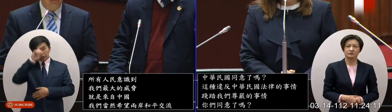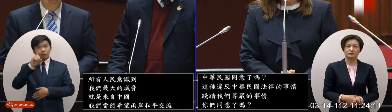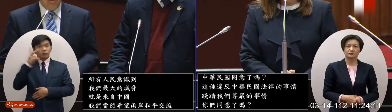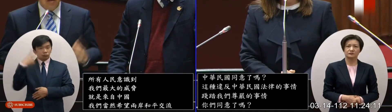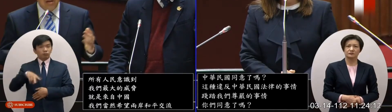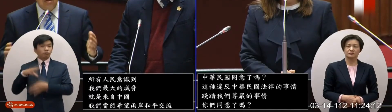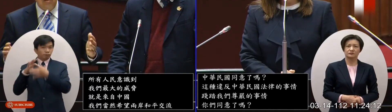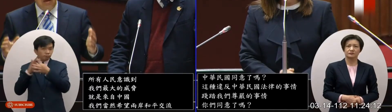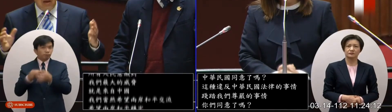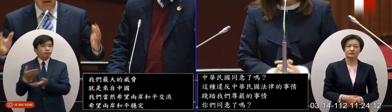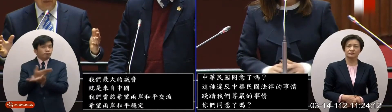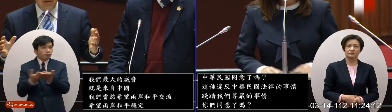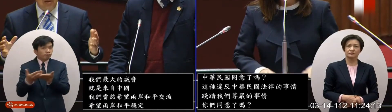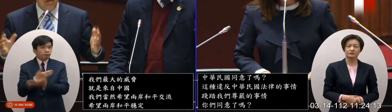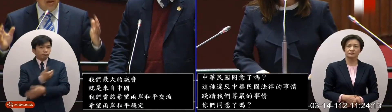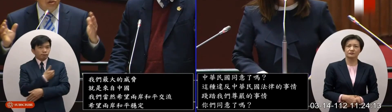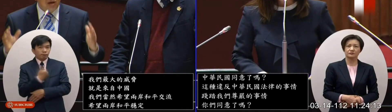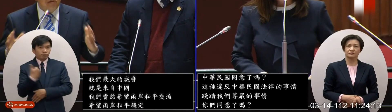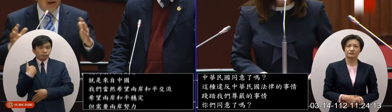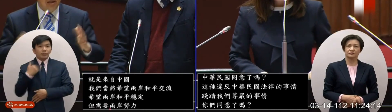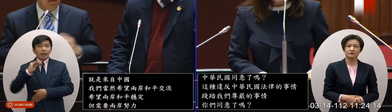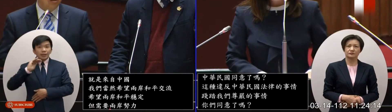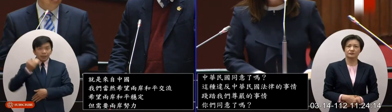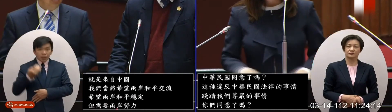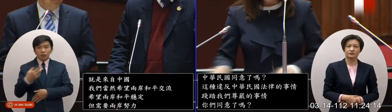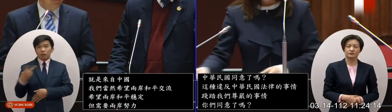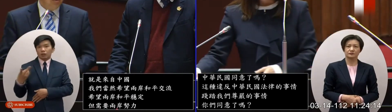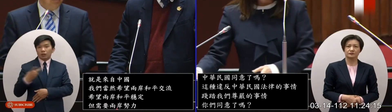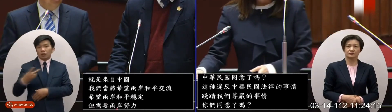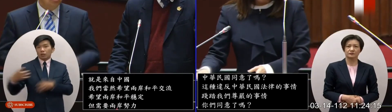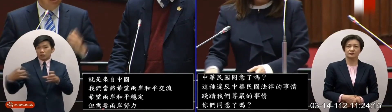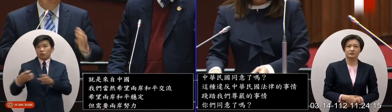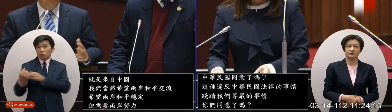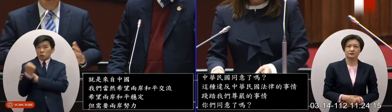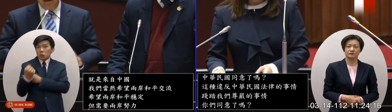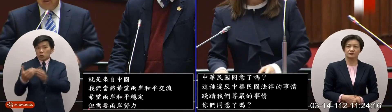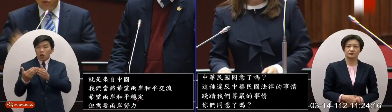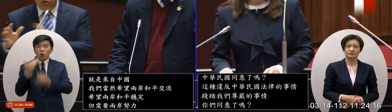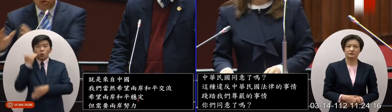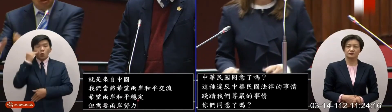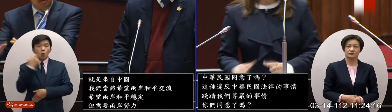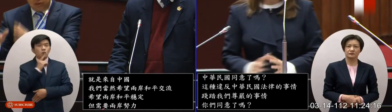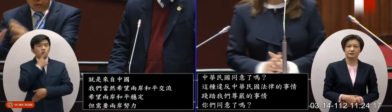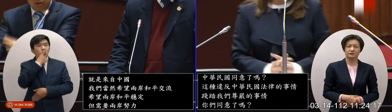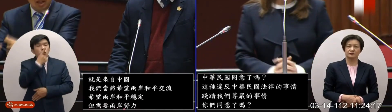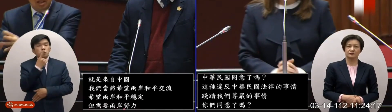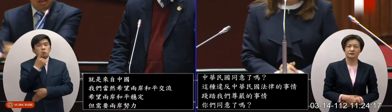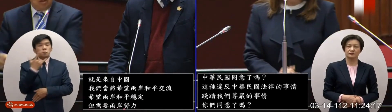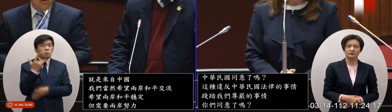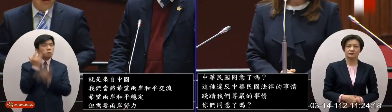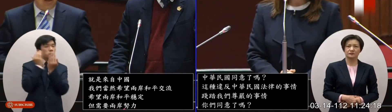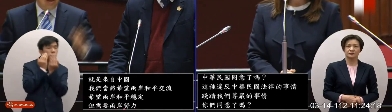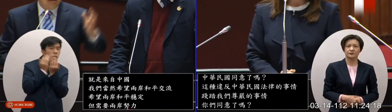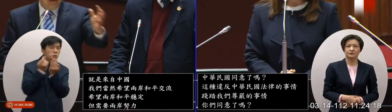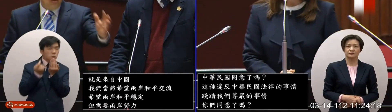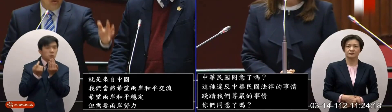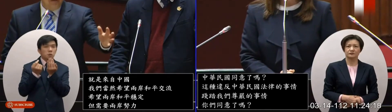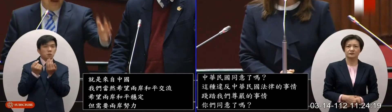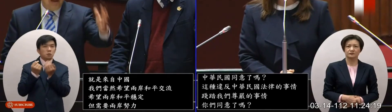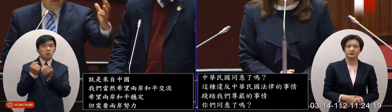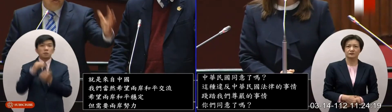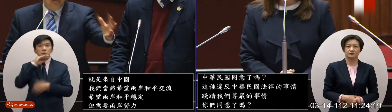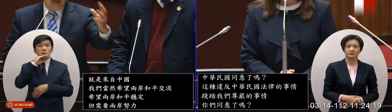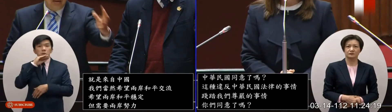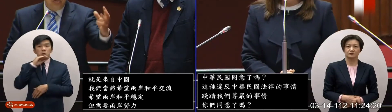交流，但是和平是要双方一起努力，而不是一方懦弱的躲在一个角落上，让对